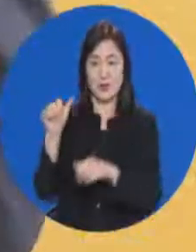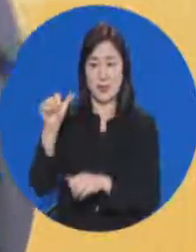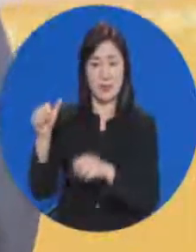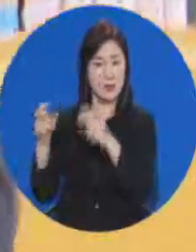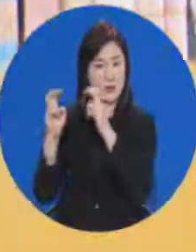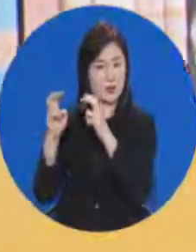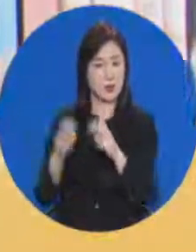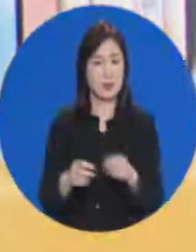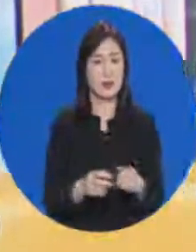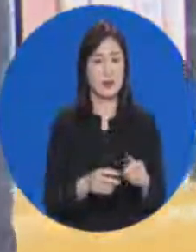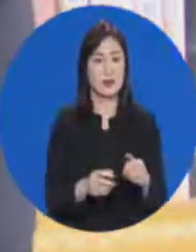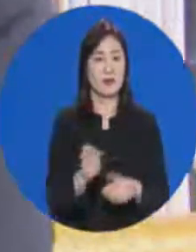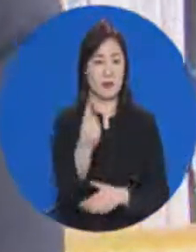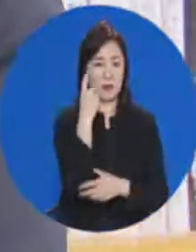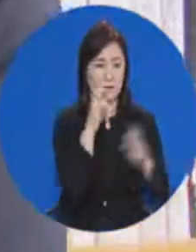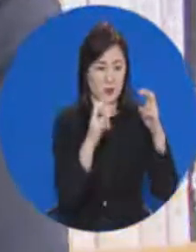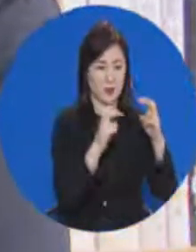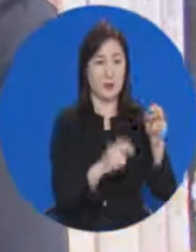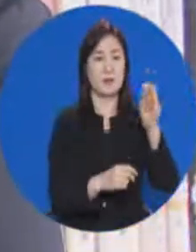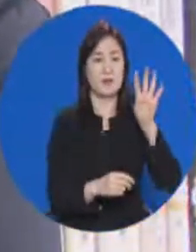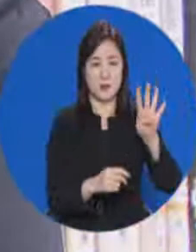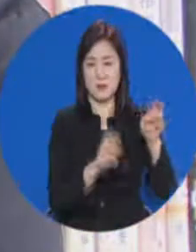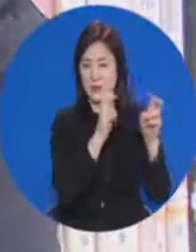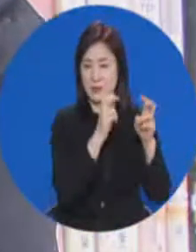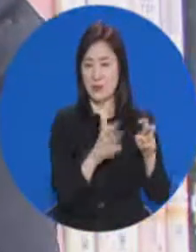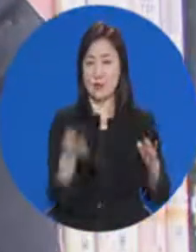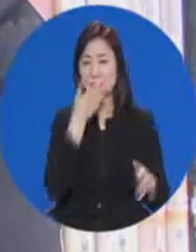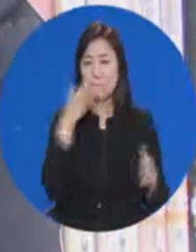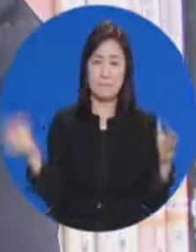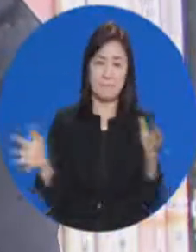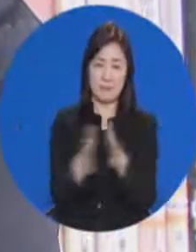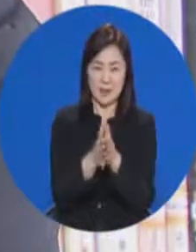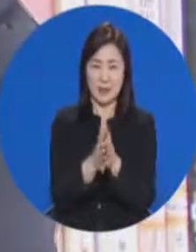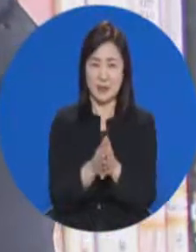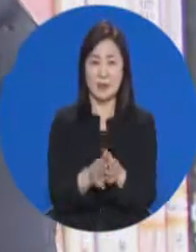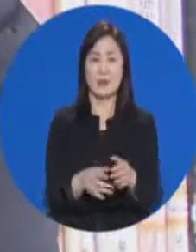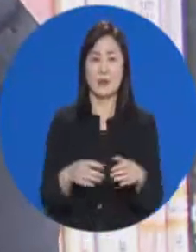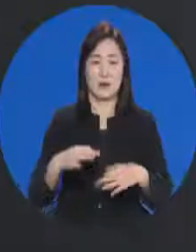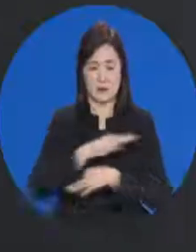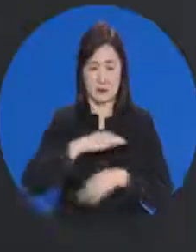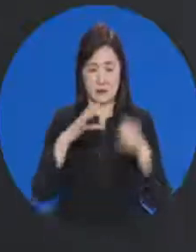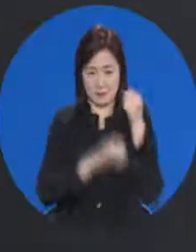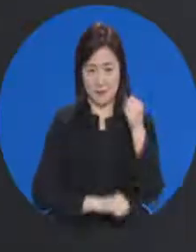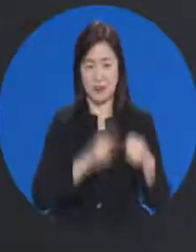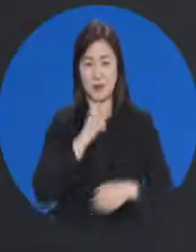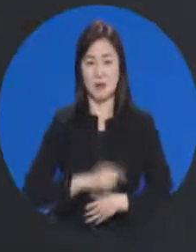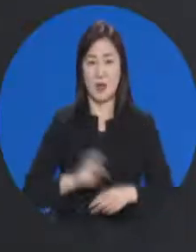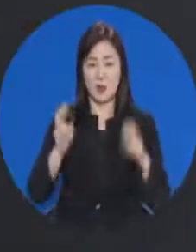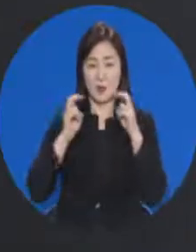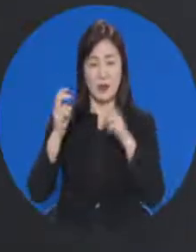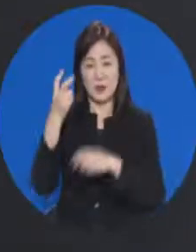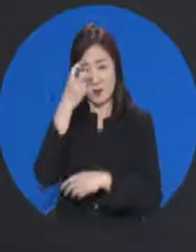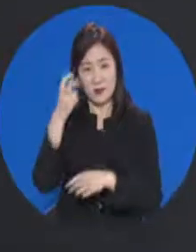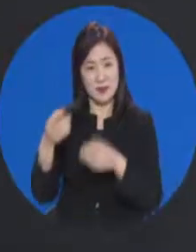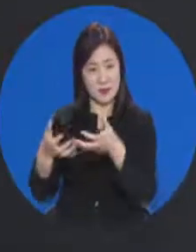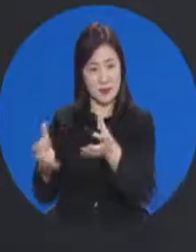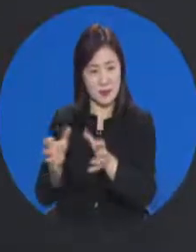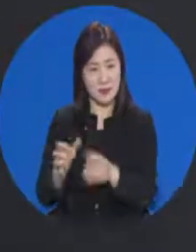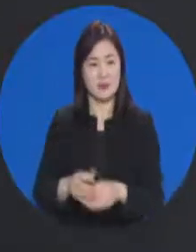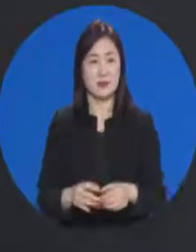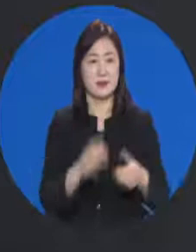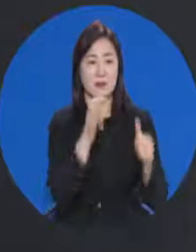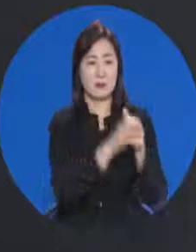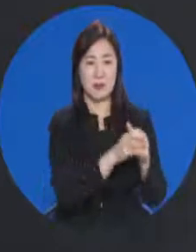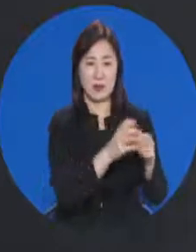경비용역업체 B사가 결탁해 조직적으로 관리비를 빼돌려왔다고 주장합니다. 관리업체가 용역업체에 관리사무소 운영을